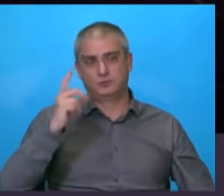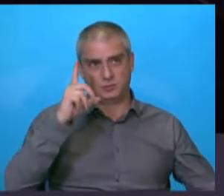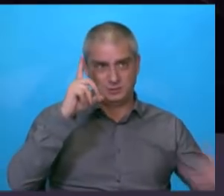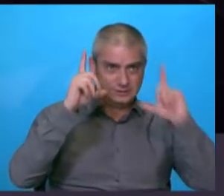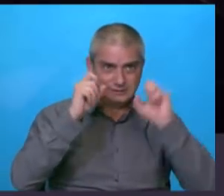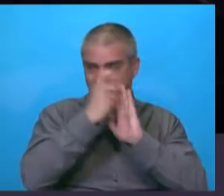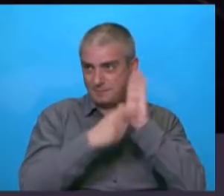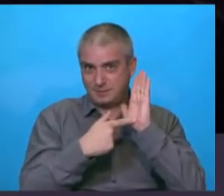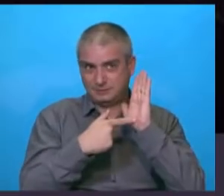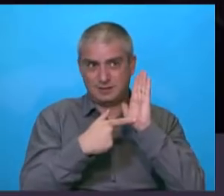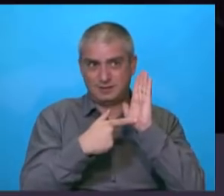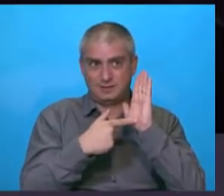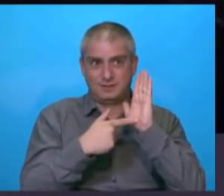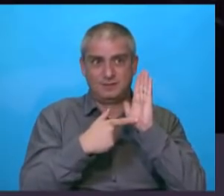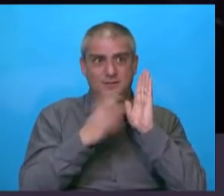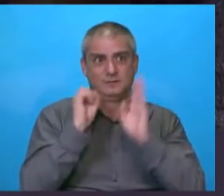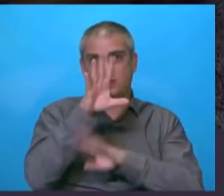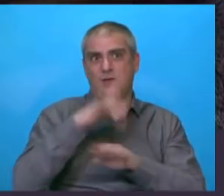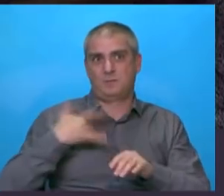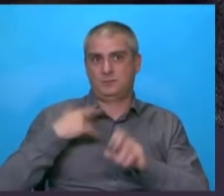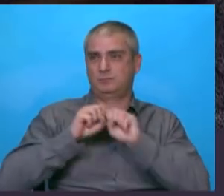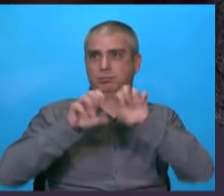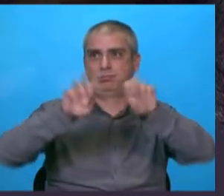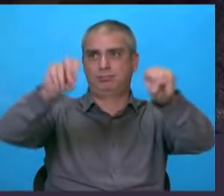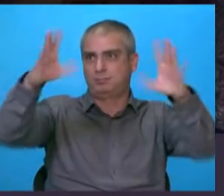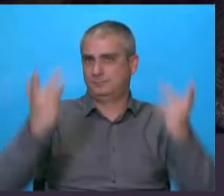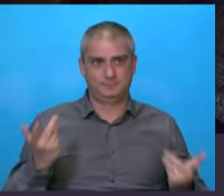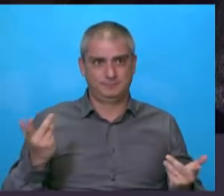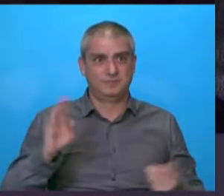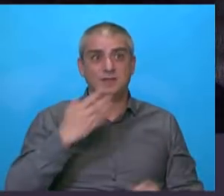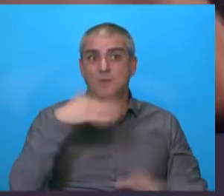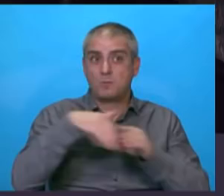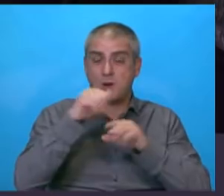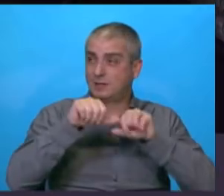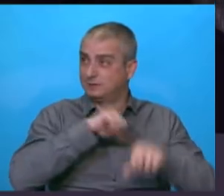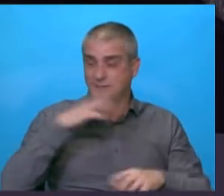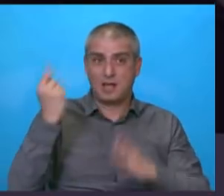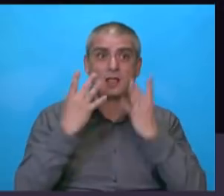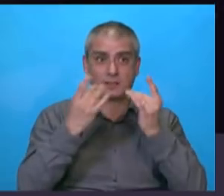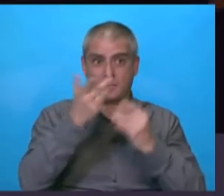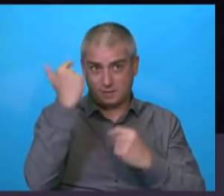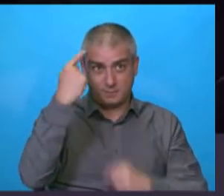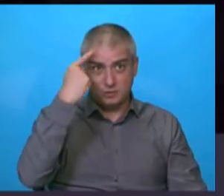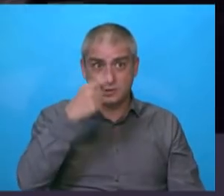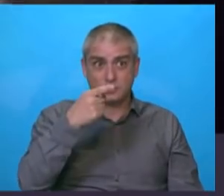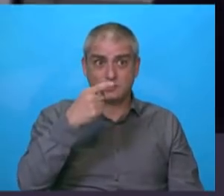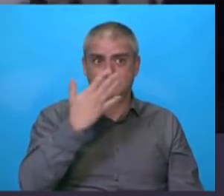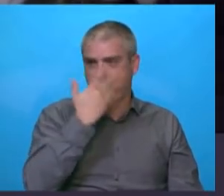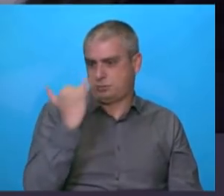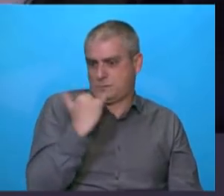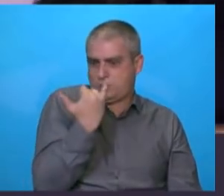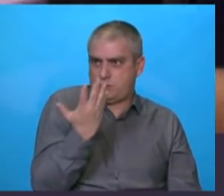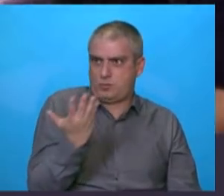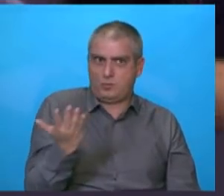כן. זה מחשב, שאל אותו מה זה. ווטסאפ לכולם. אם פועל סיני היה נדבק, אתם הייתם יודעים? ברור.